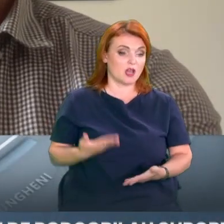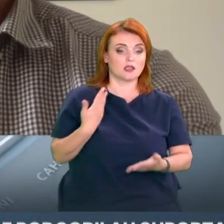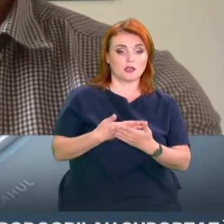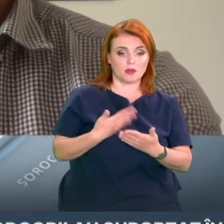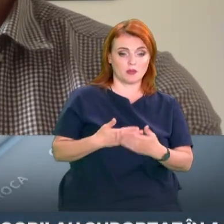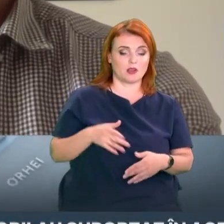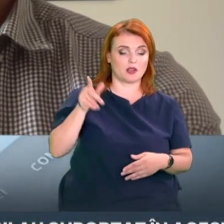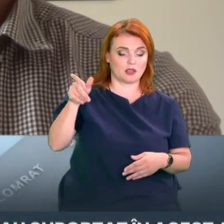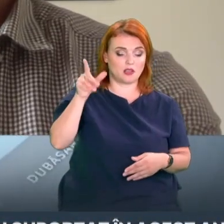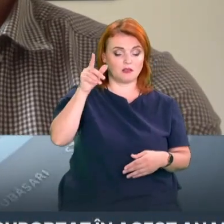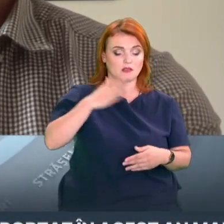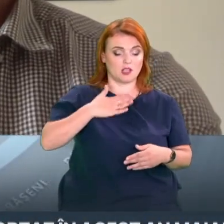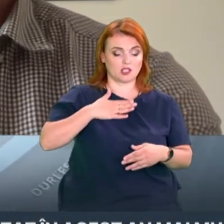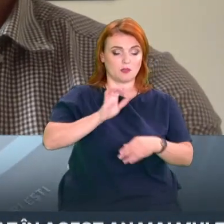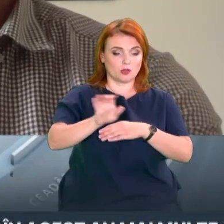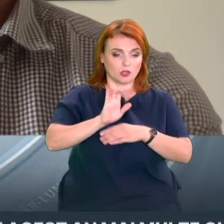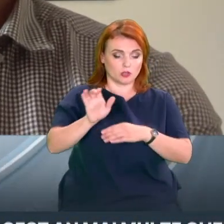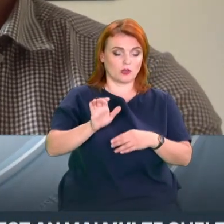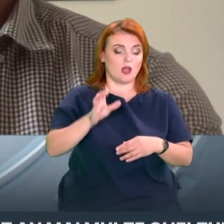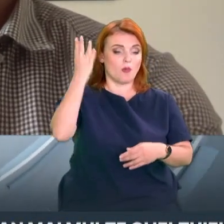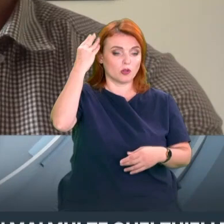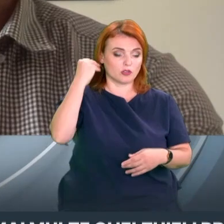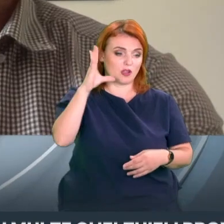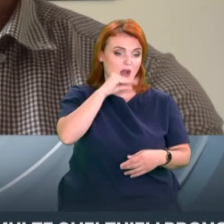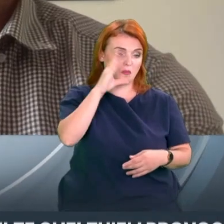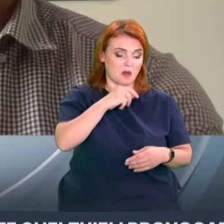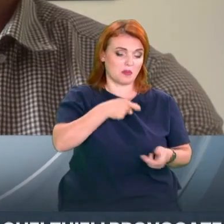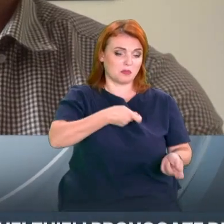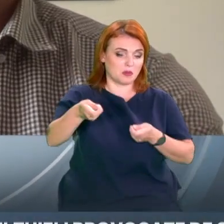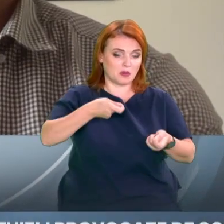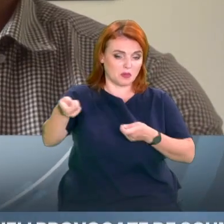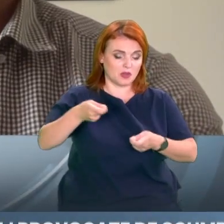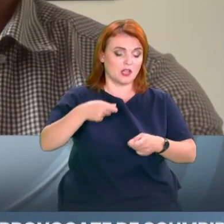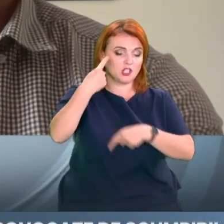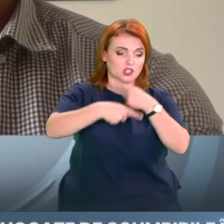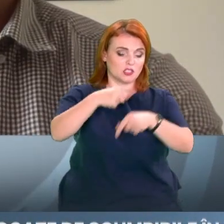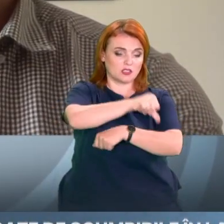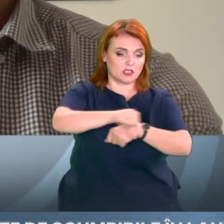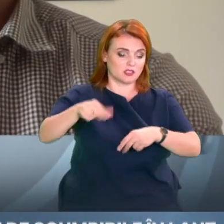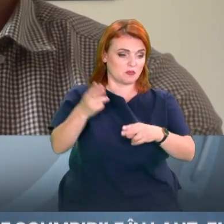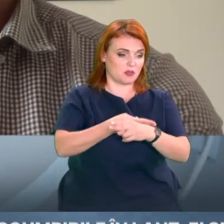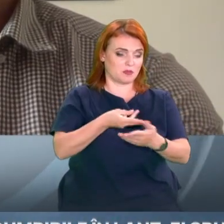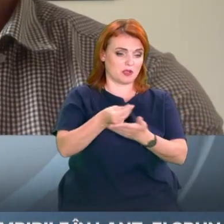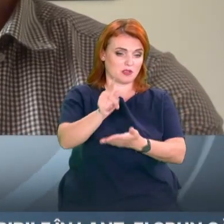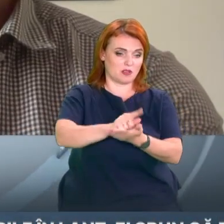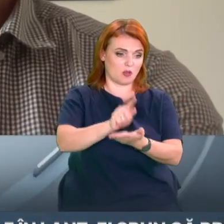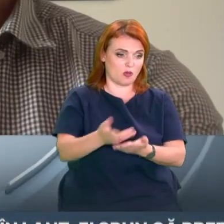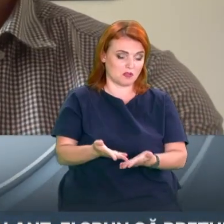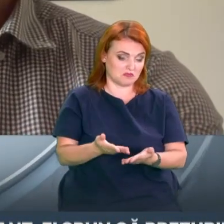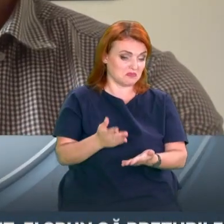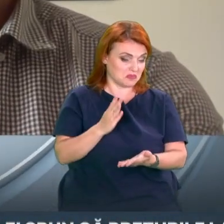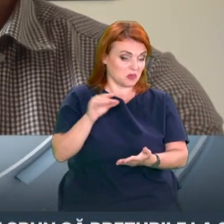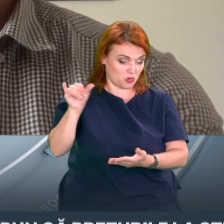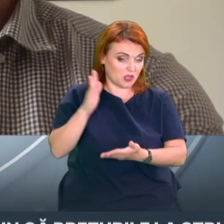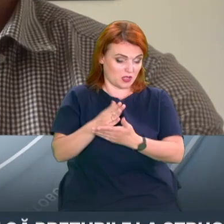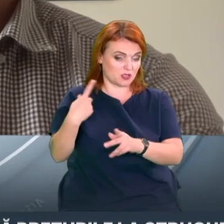restricții în UE pentru anumite produse agricole, inclusiv pentru prune și struguri. În acest context, poate Republica Moldova să